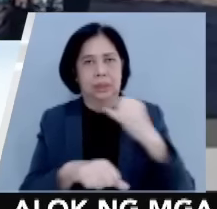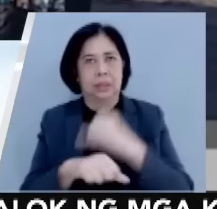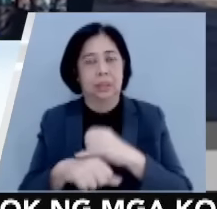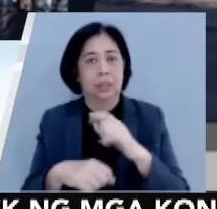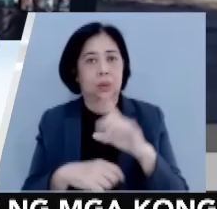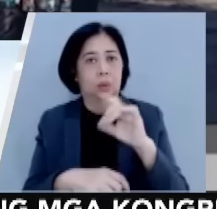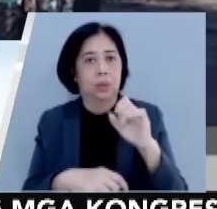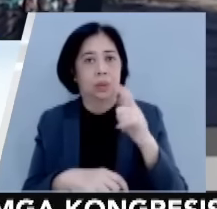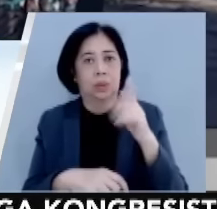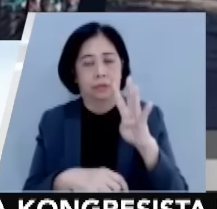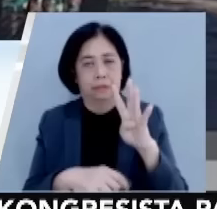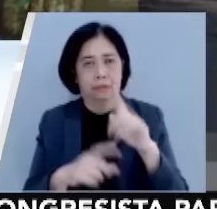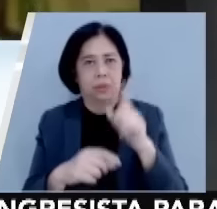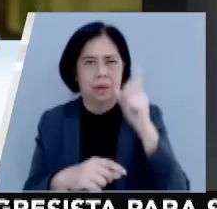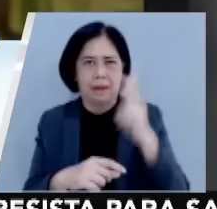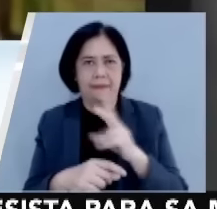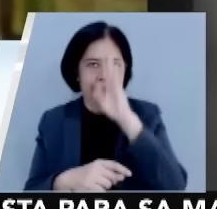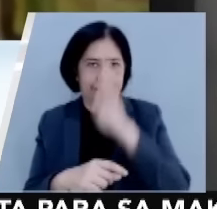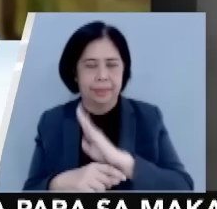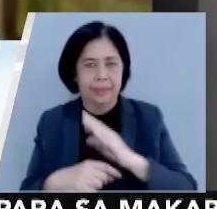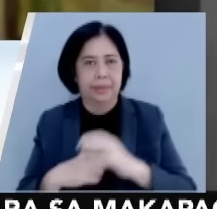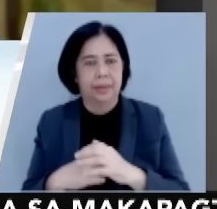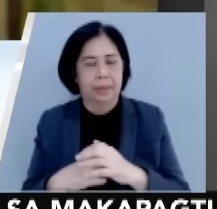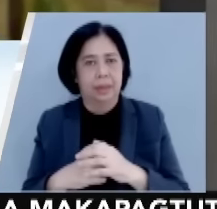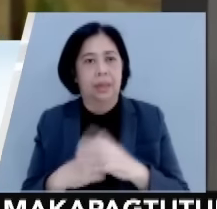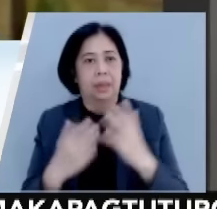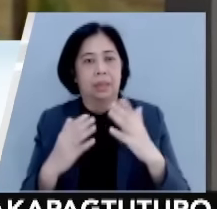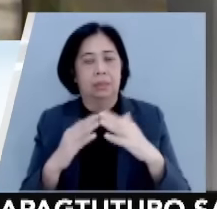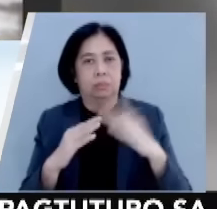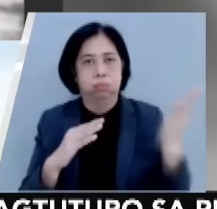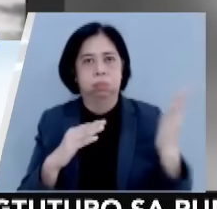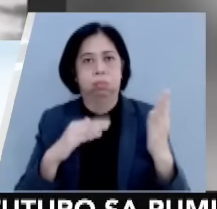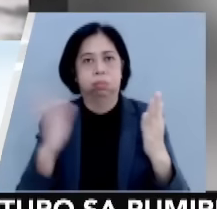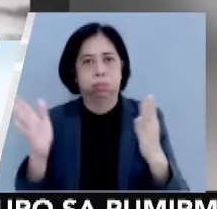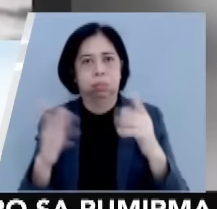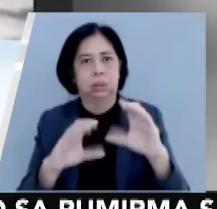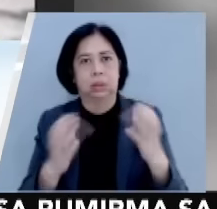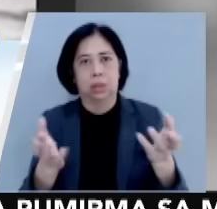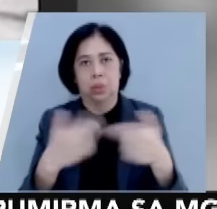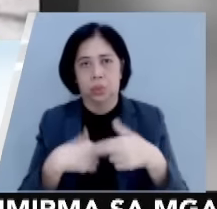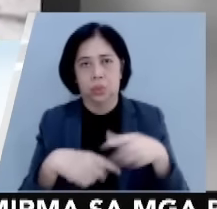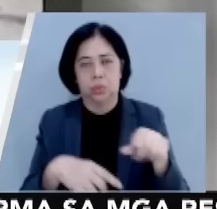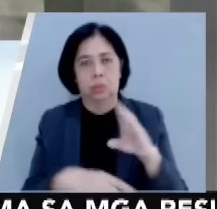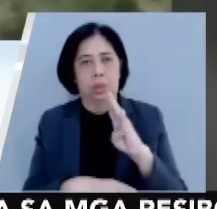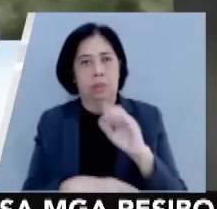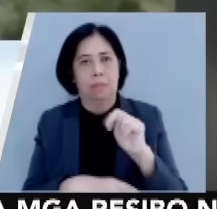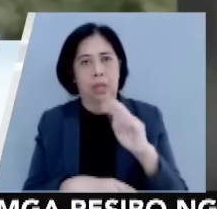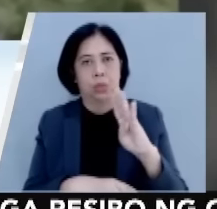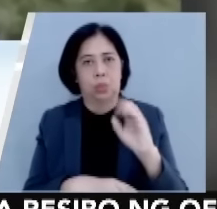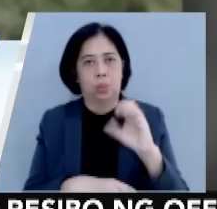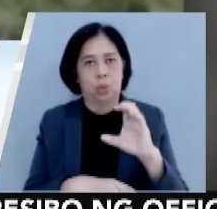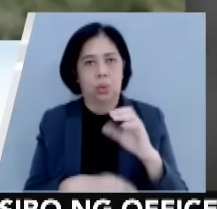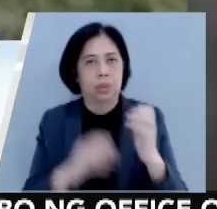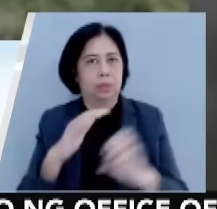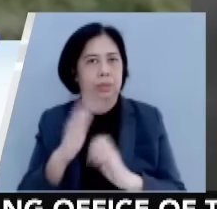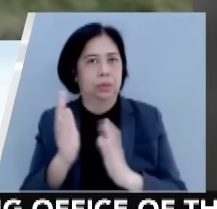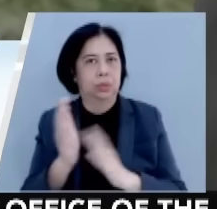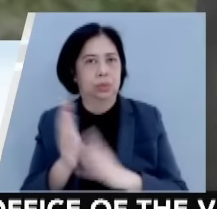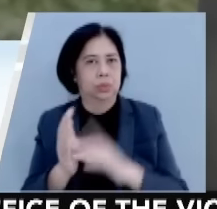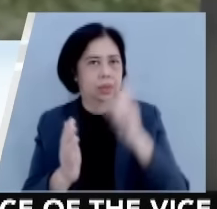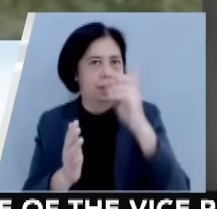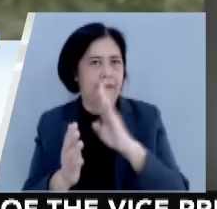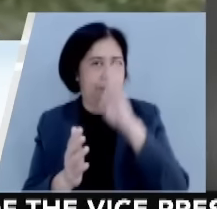ang partially damaged. Naalisan din ng bubong ang isang classroom ng Banokbok Elementary School habang partially damaged naman ang